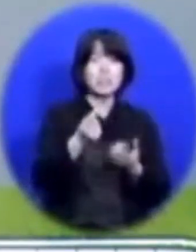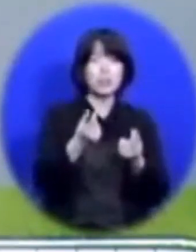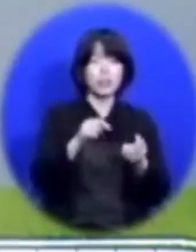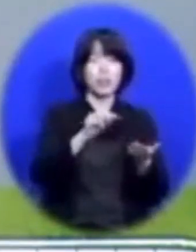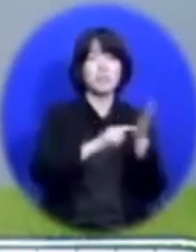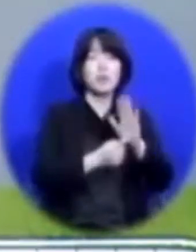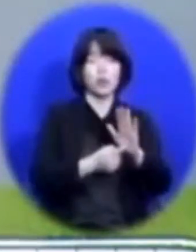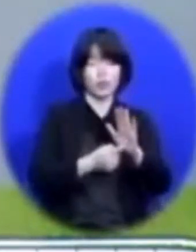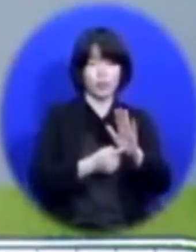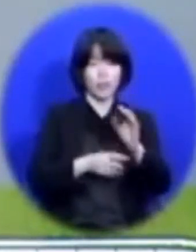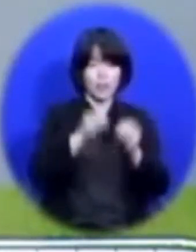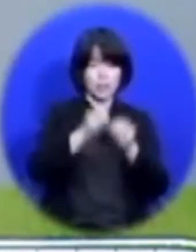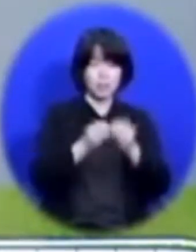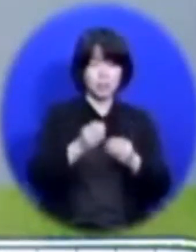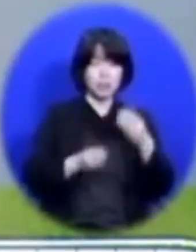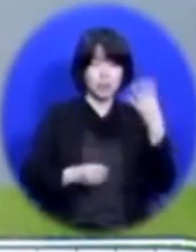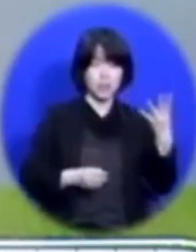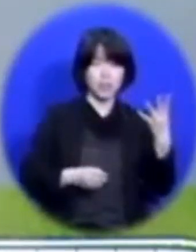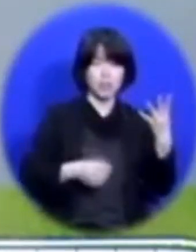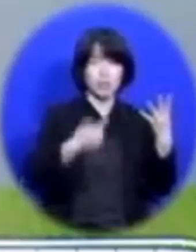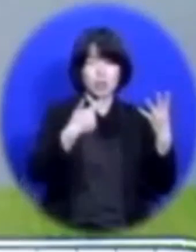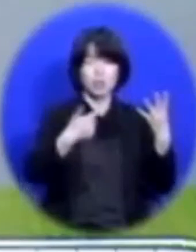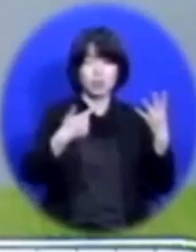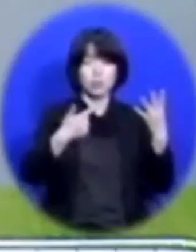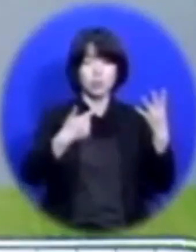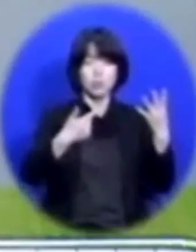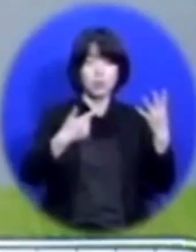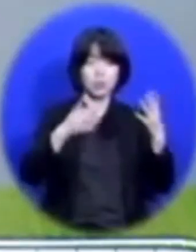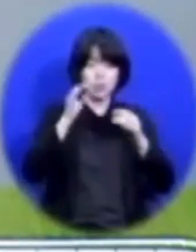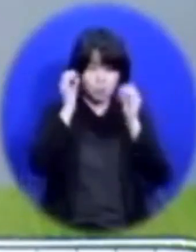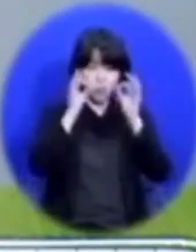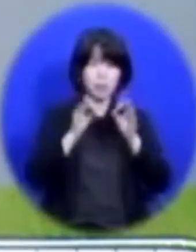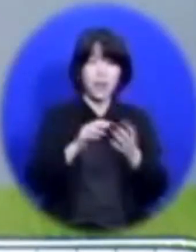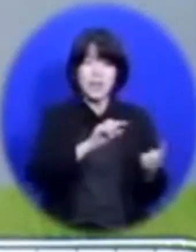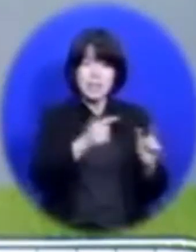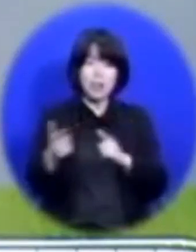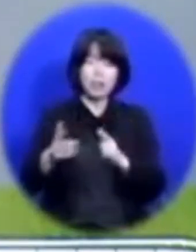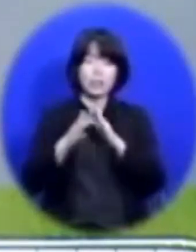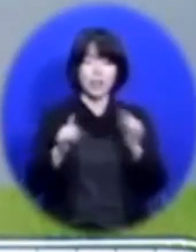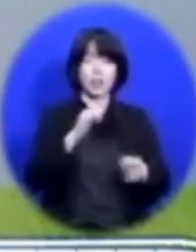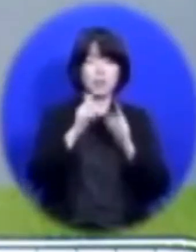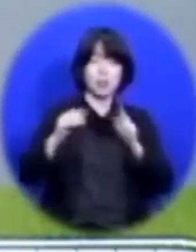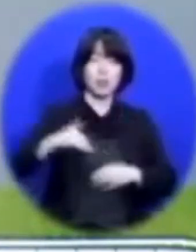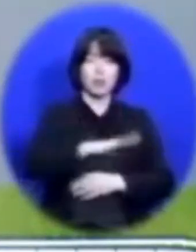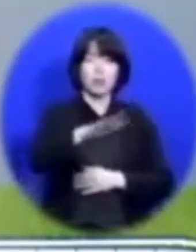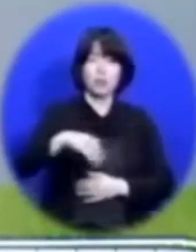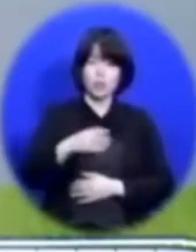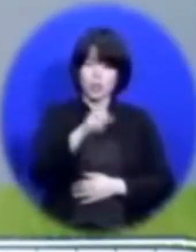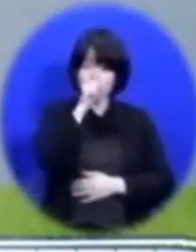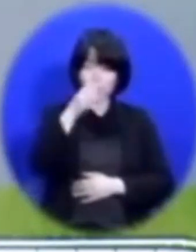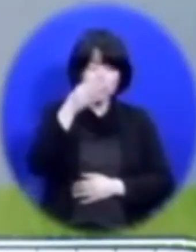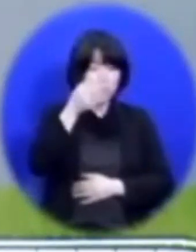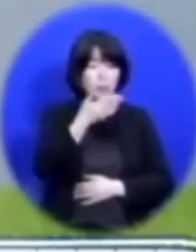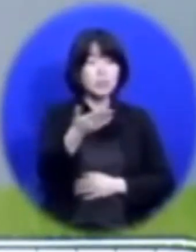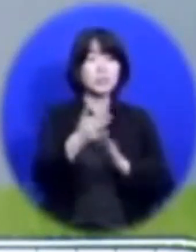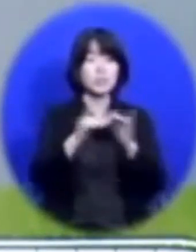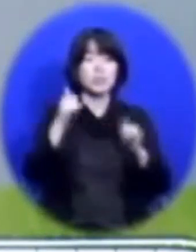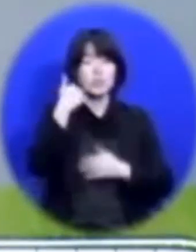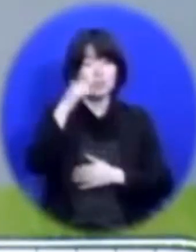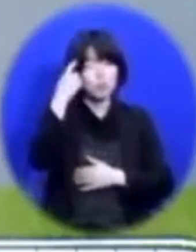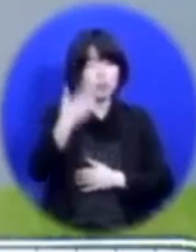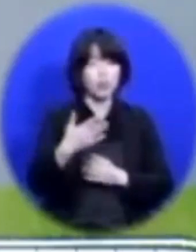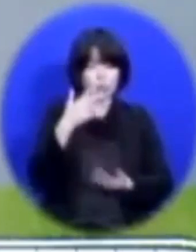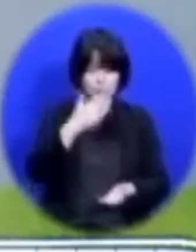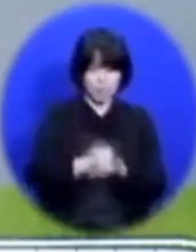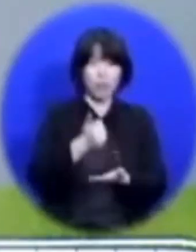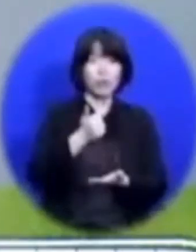되어있습니다.시편4편과6편에는 "많은사람이말하기를'누가 우리에게선을보이겠느냐?'하였도다"